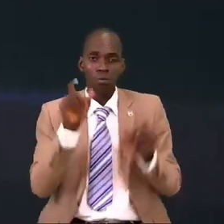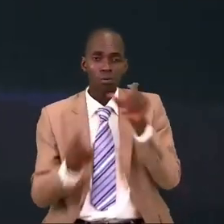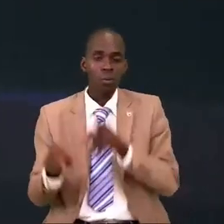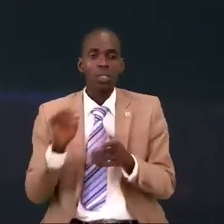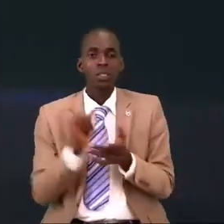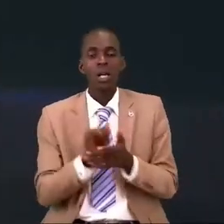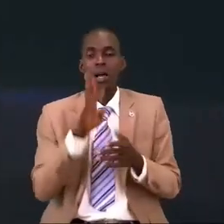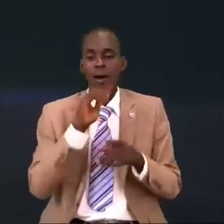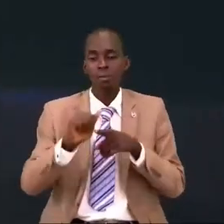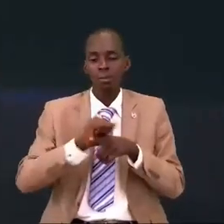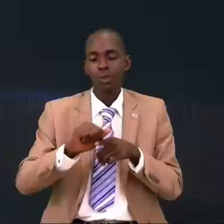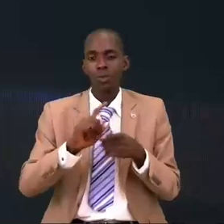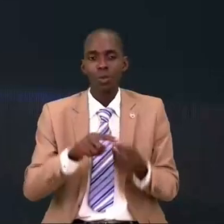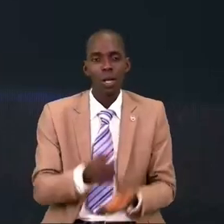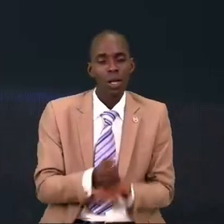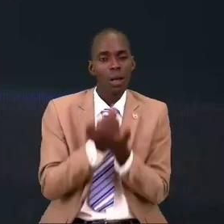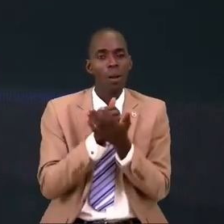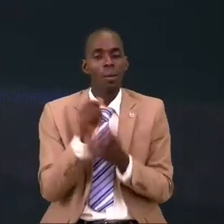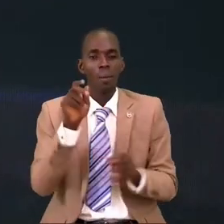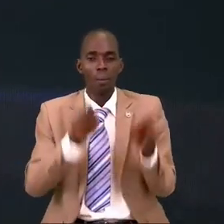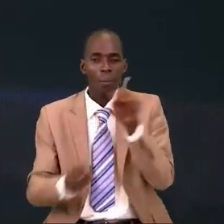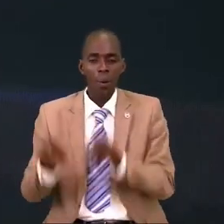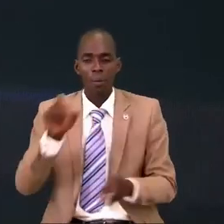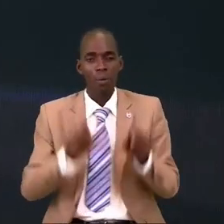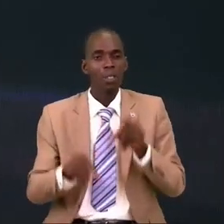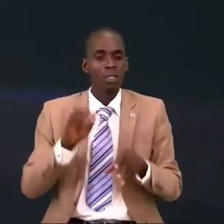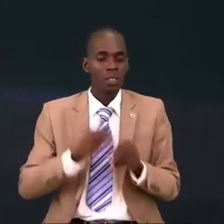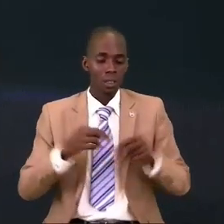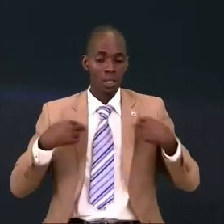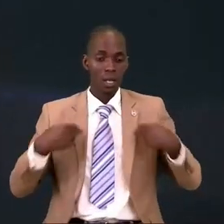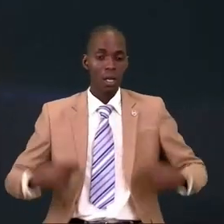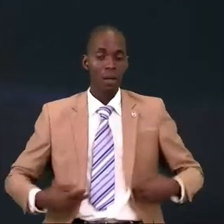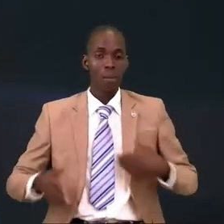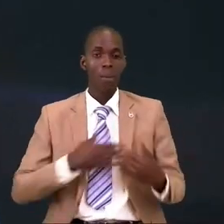parfois, ils passent 16 heures.